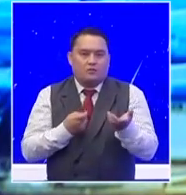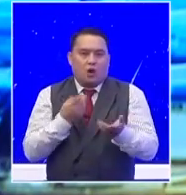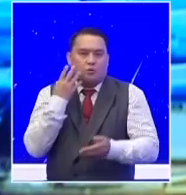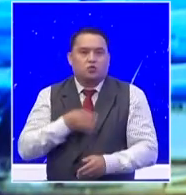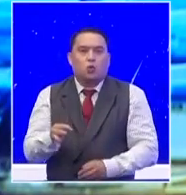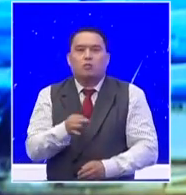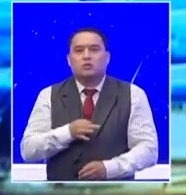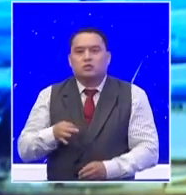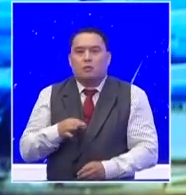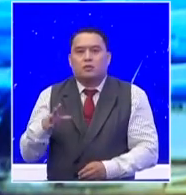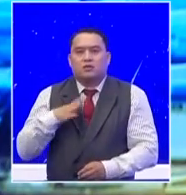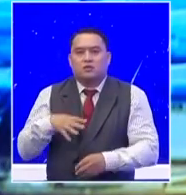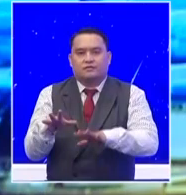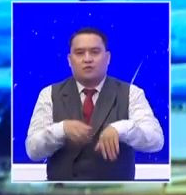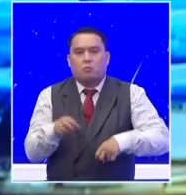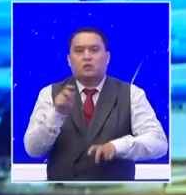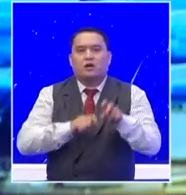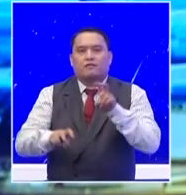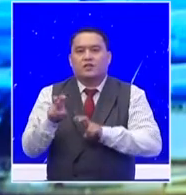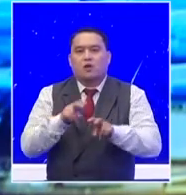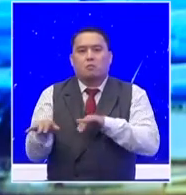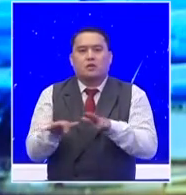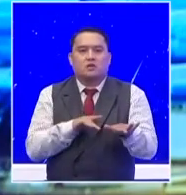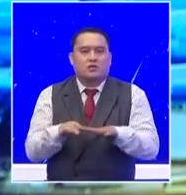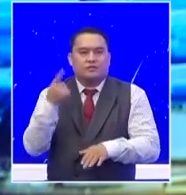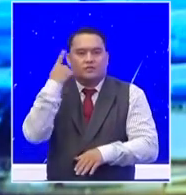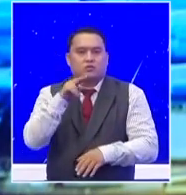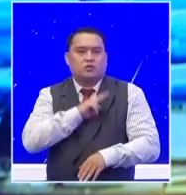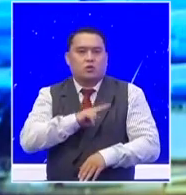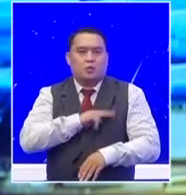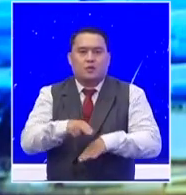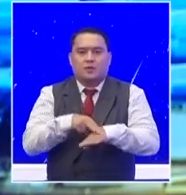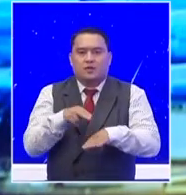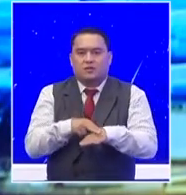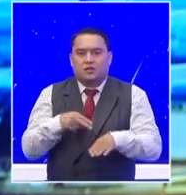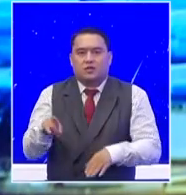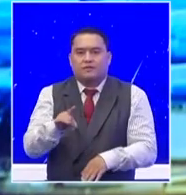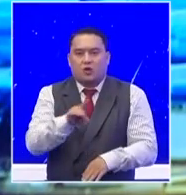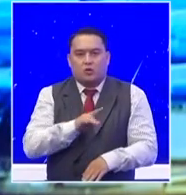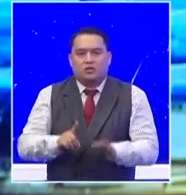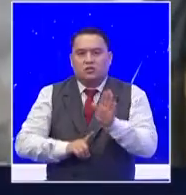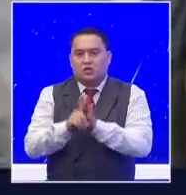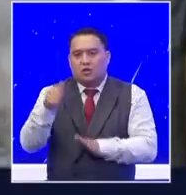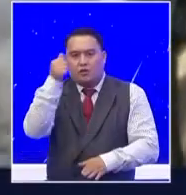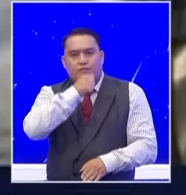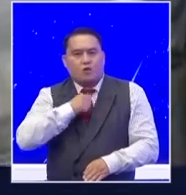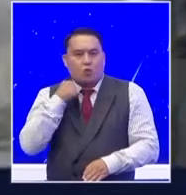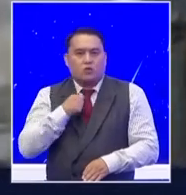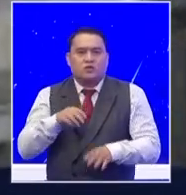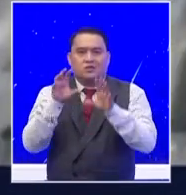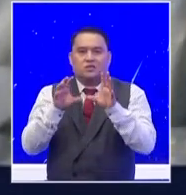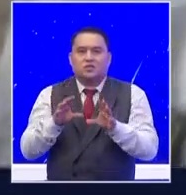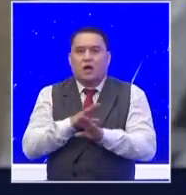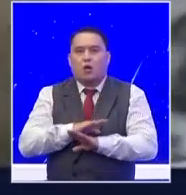области. Оружие были изъято в ходе рейдовых мероприятий, инициированных сотрудниками Департамента полиции региона. С начала года из